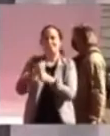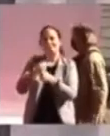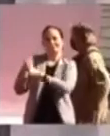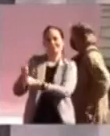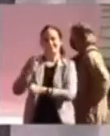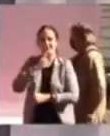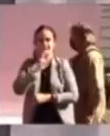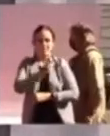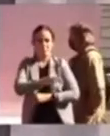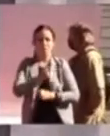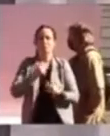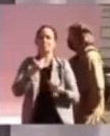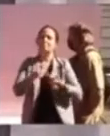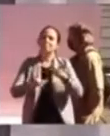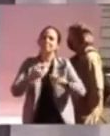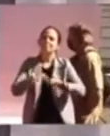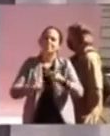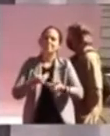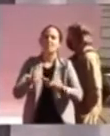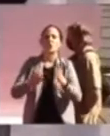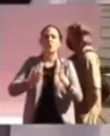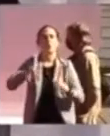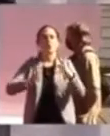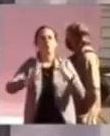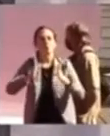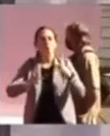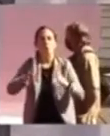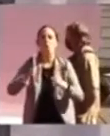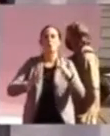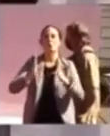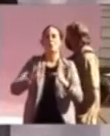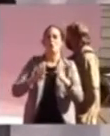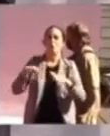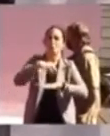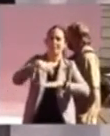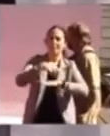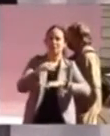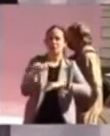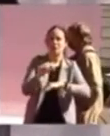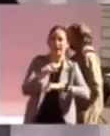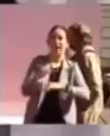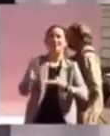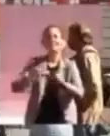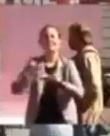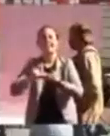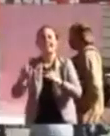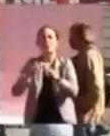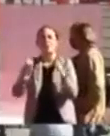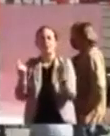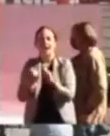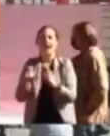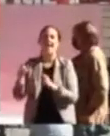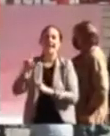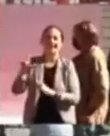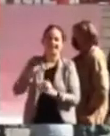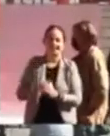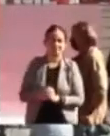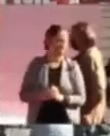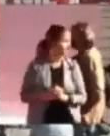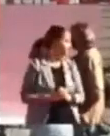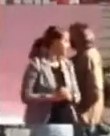proseguirà nel confronto con il ministro speranza e il segretario generale della cgil maurizio landini tamara